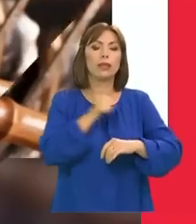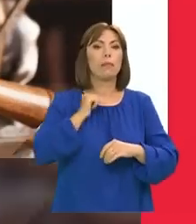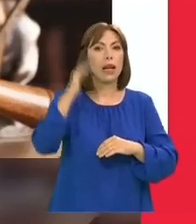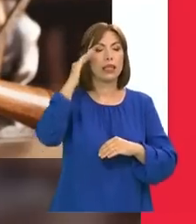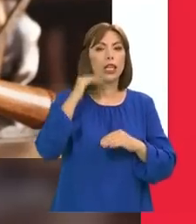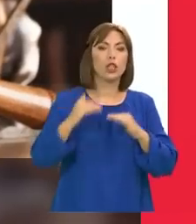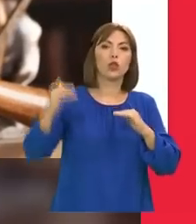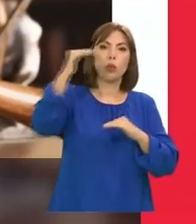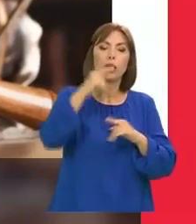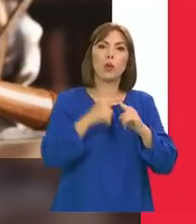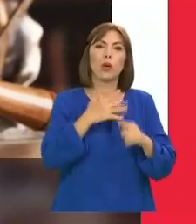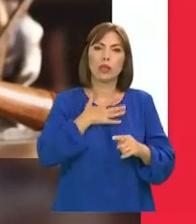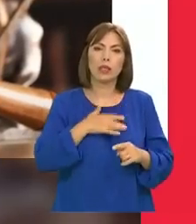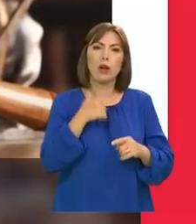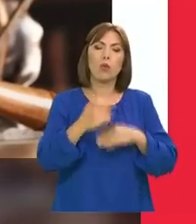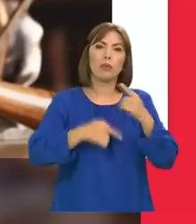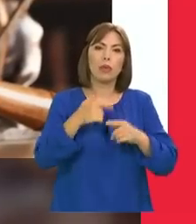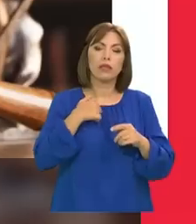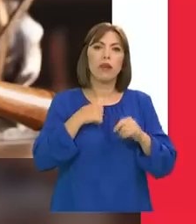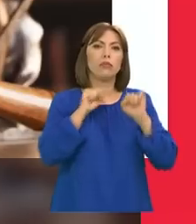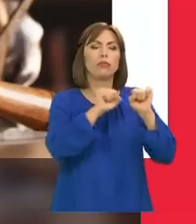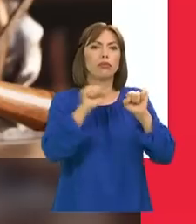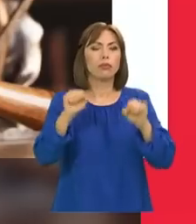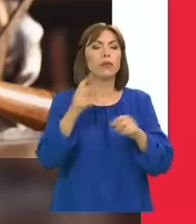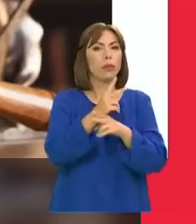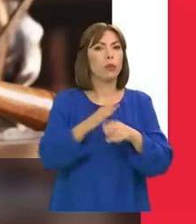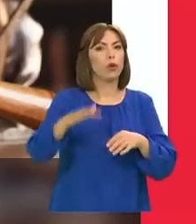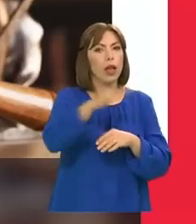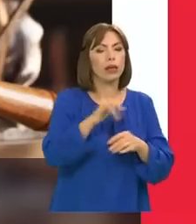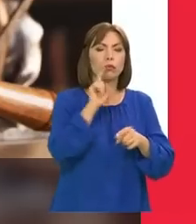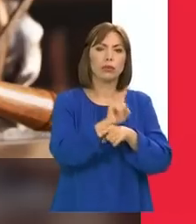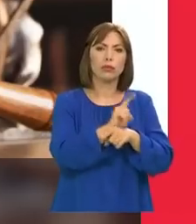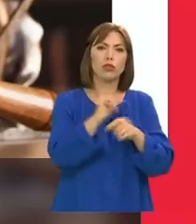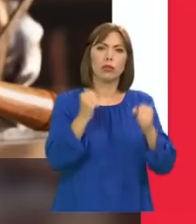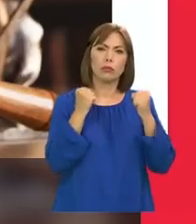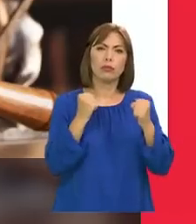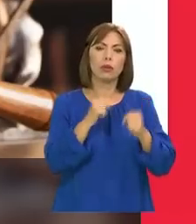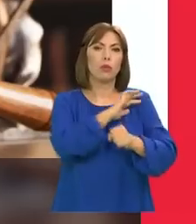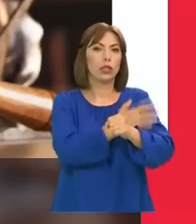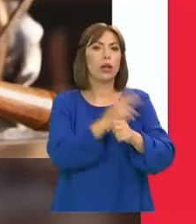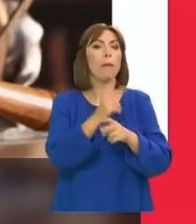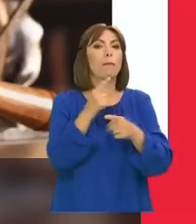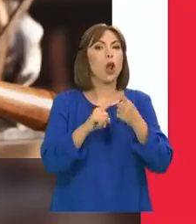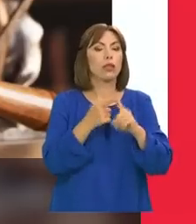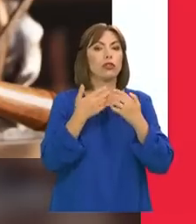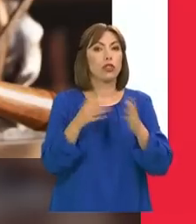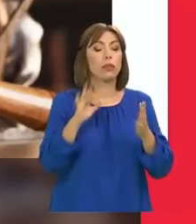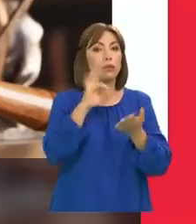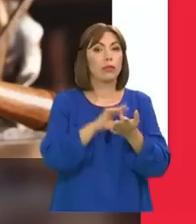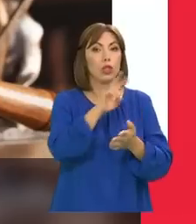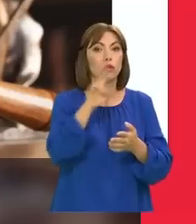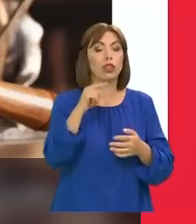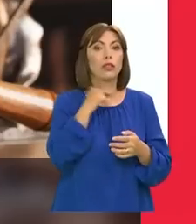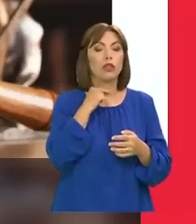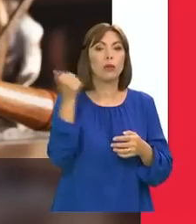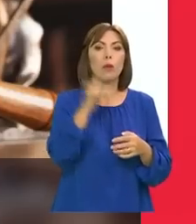cu intenție, urmărind obținerea legitimității populare, menținerea și consolidarea puterii politice deținute începând cu ziua de 22